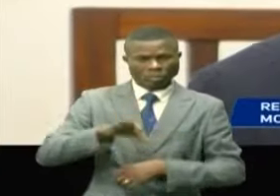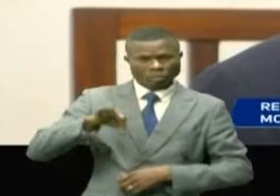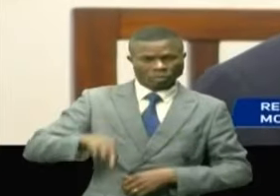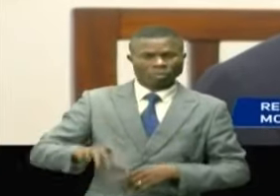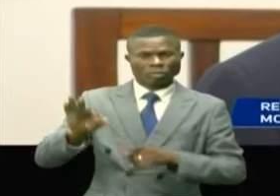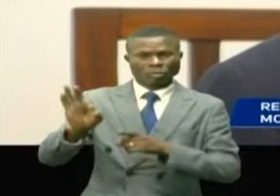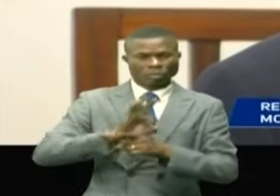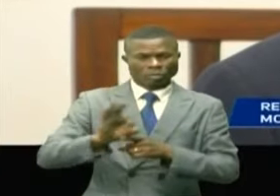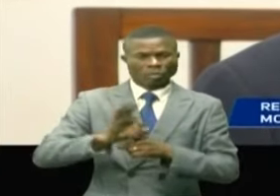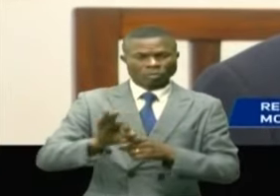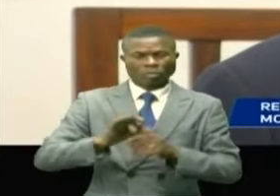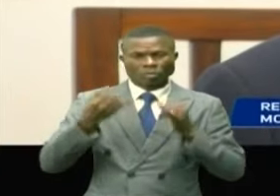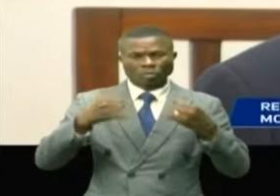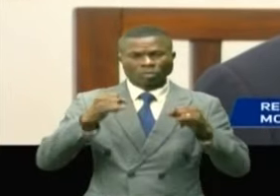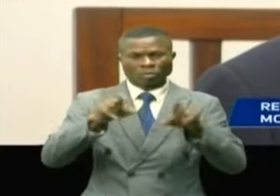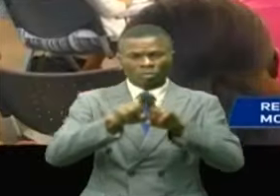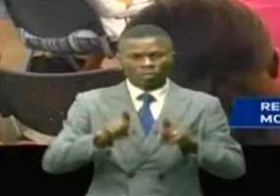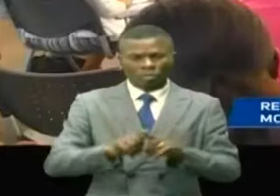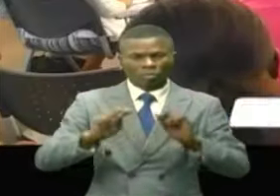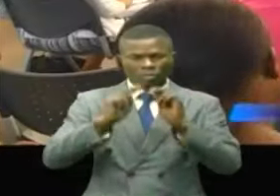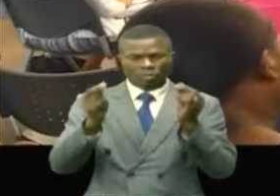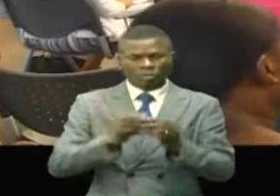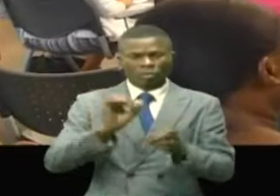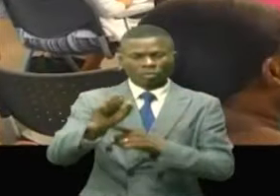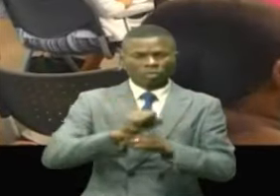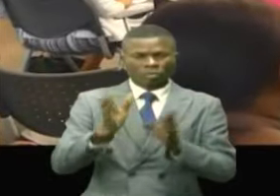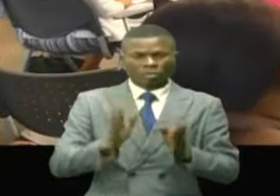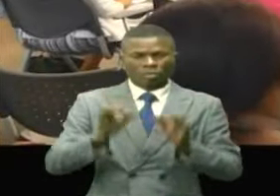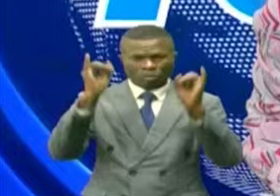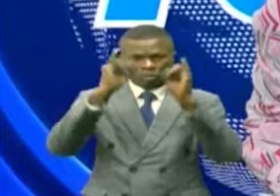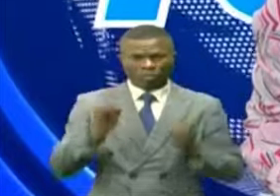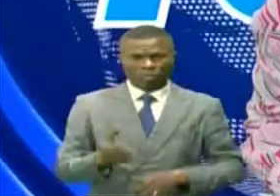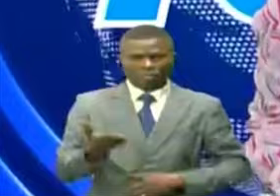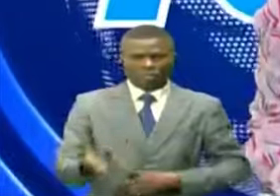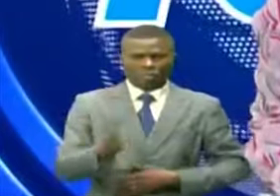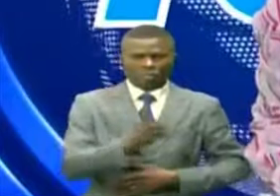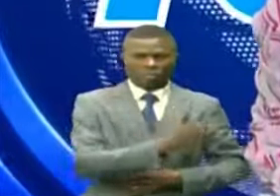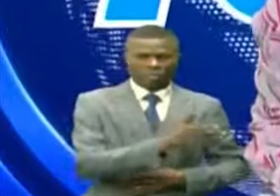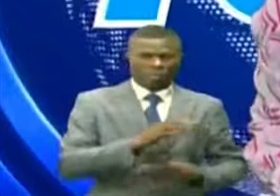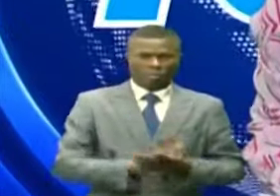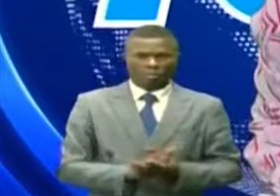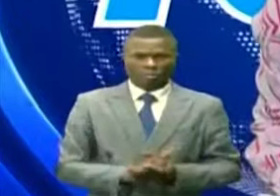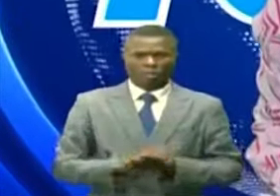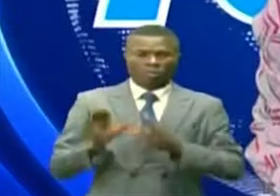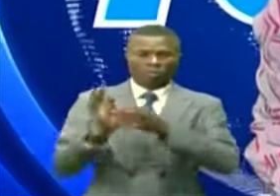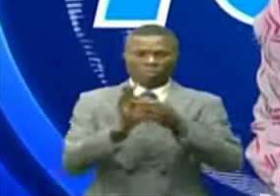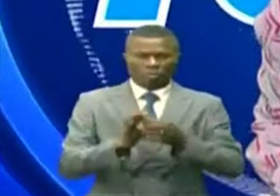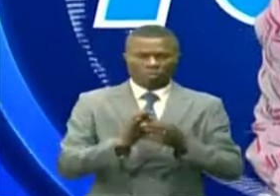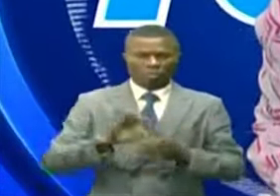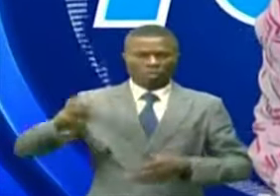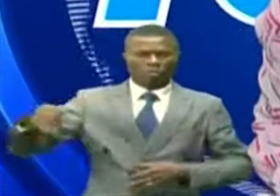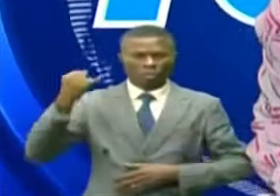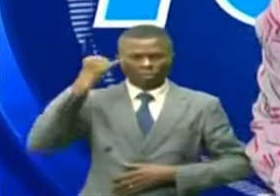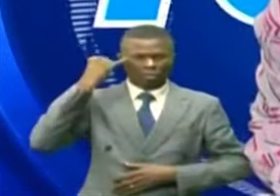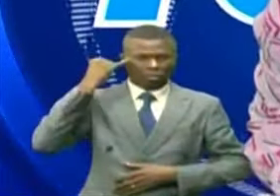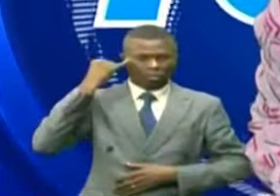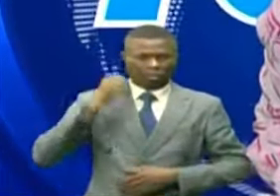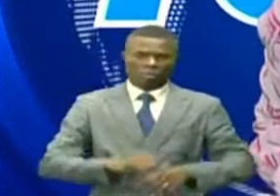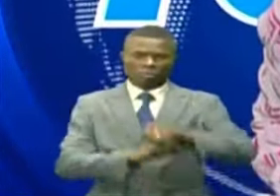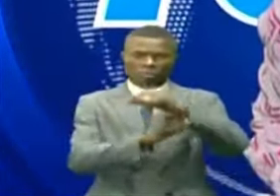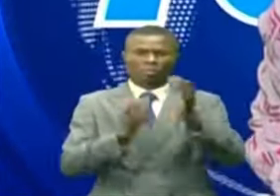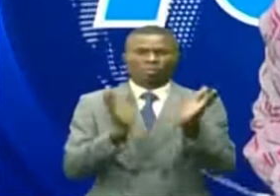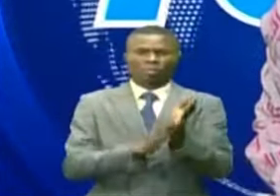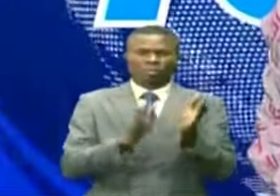informations mais aussi des séries de coaching en ligne la coopération japonaise vient à la rescouse des